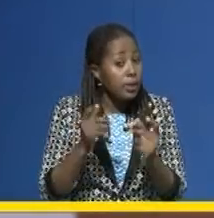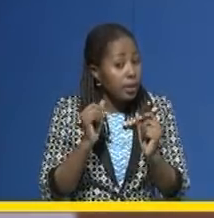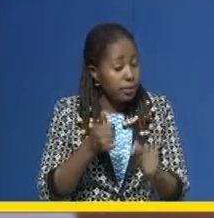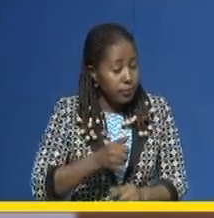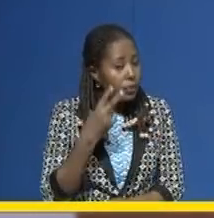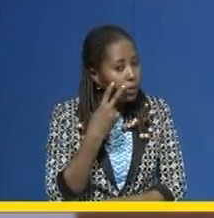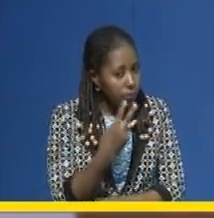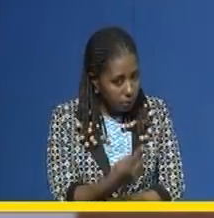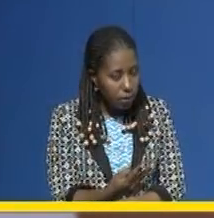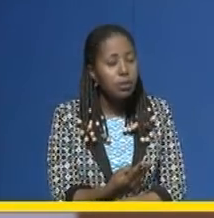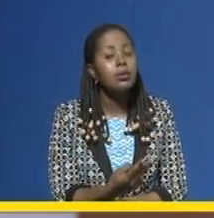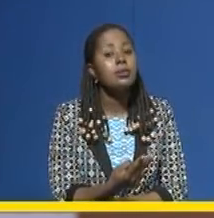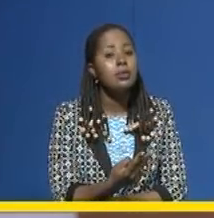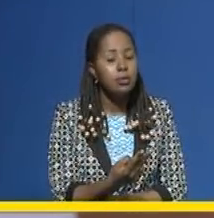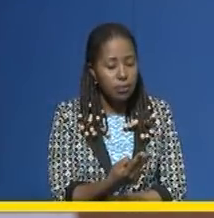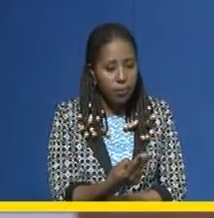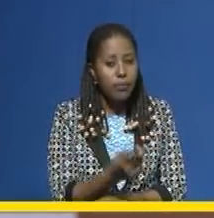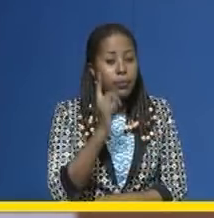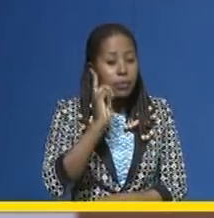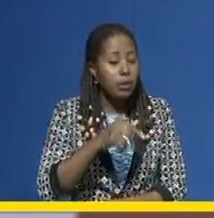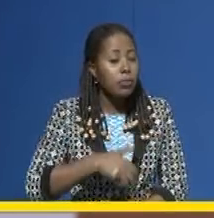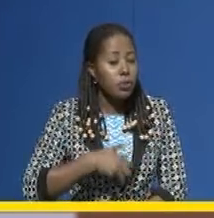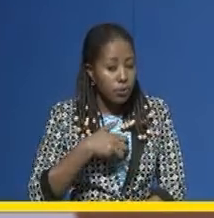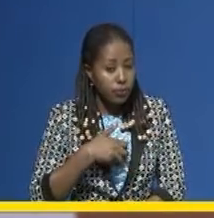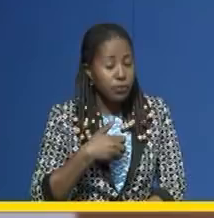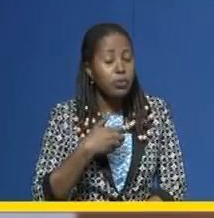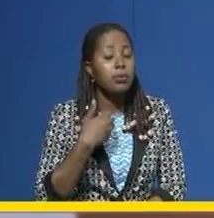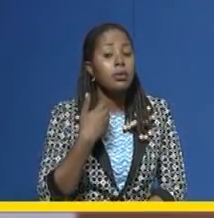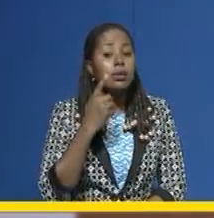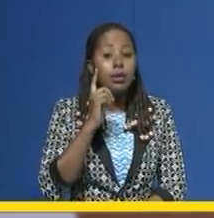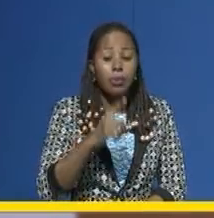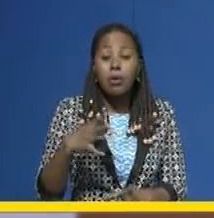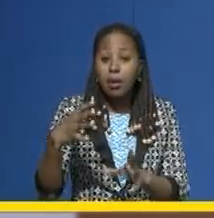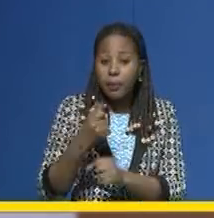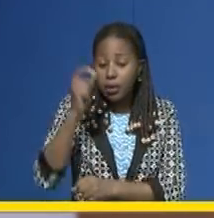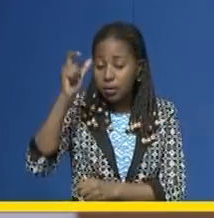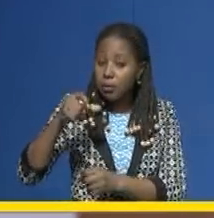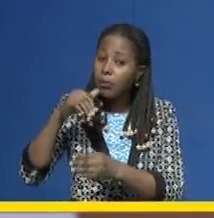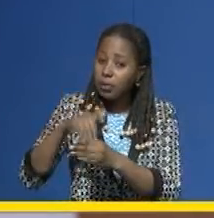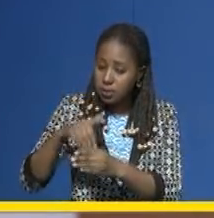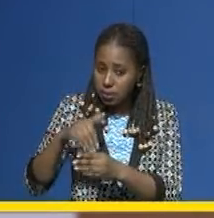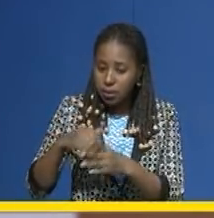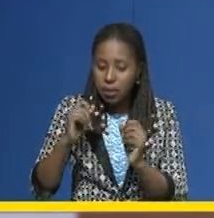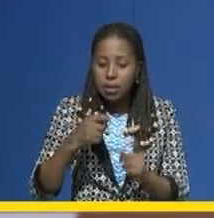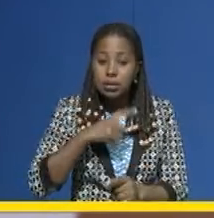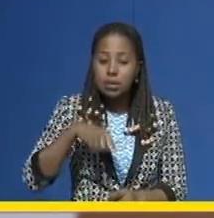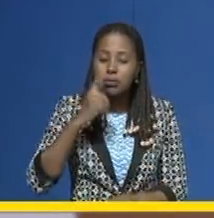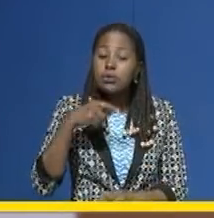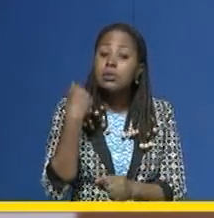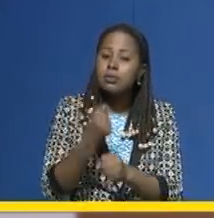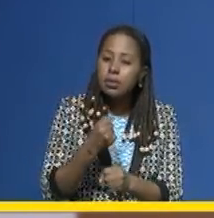ukaona kwamba kuna hofu ambayo imewapata wateja. Lakini tunachofanya sasa